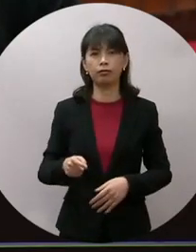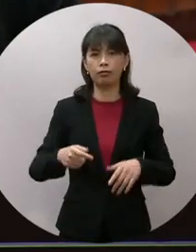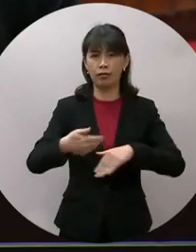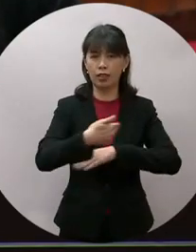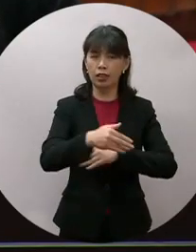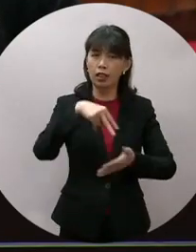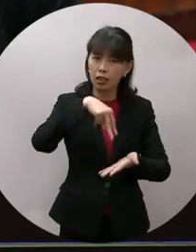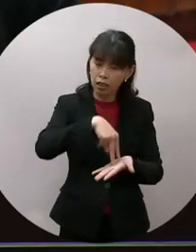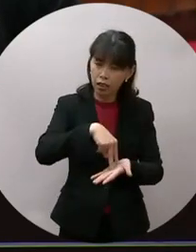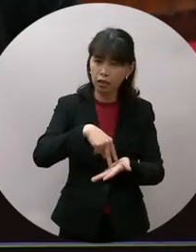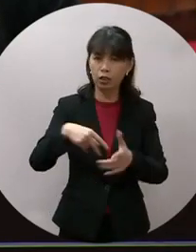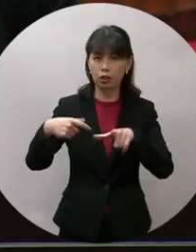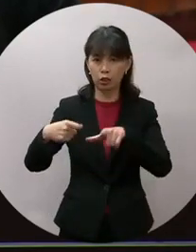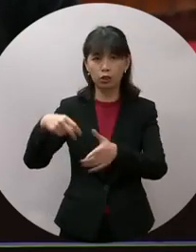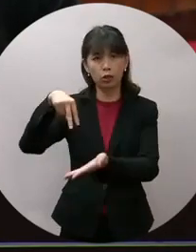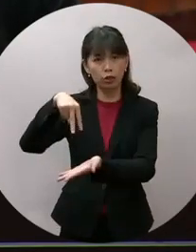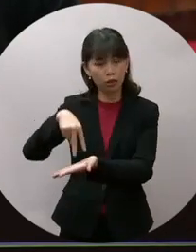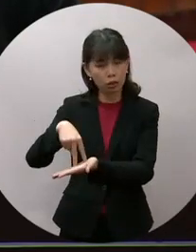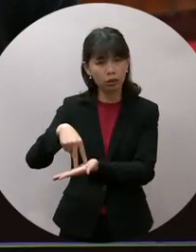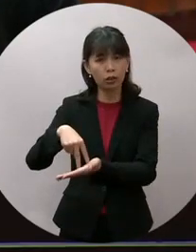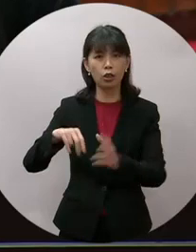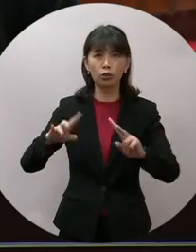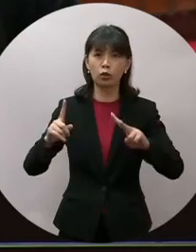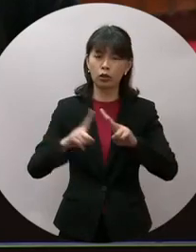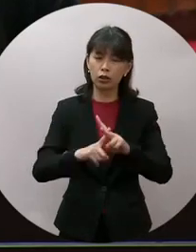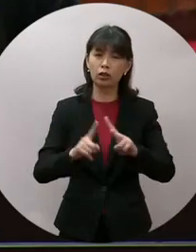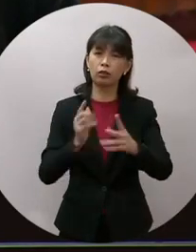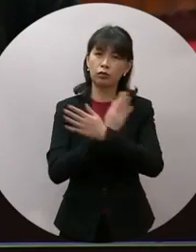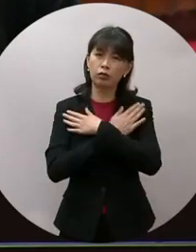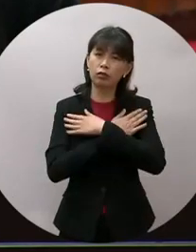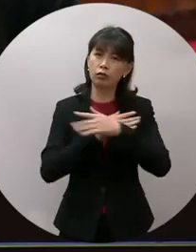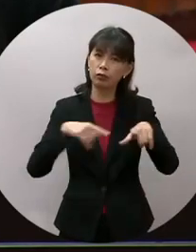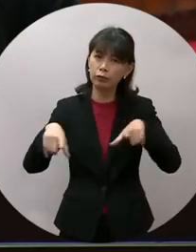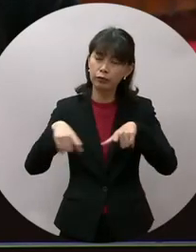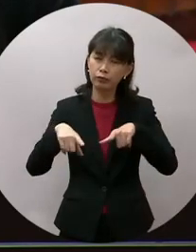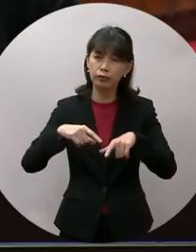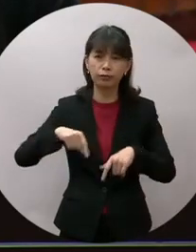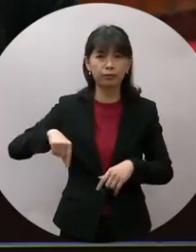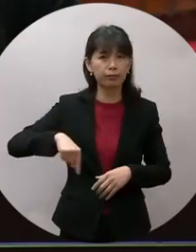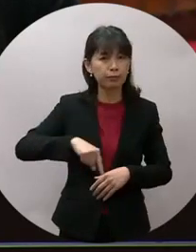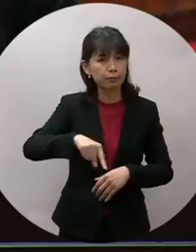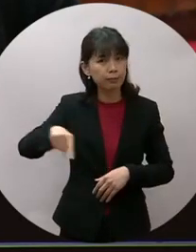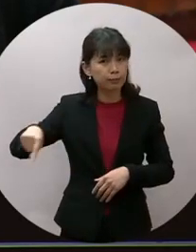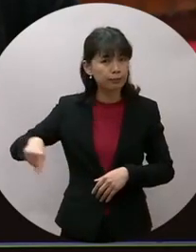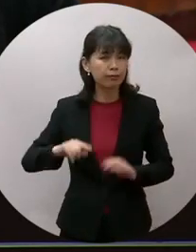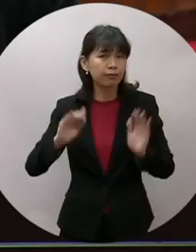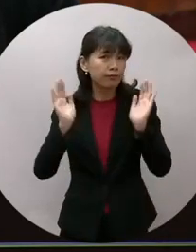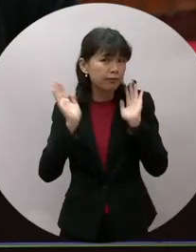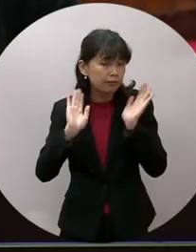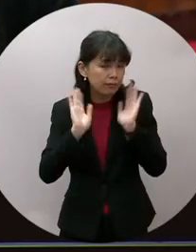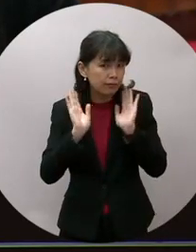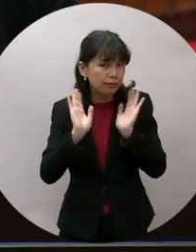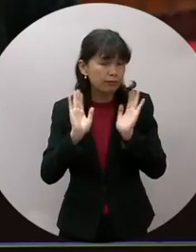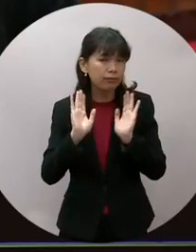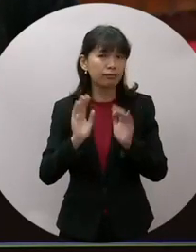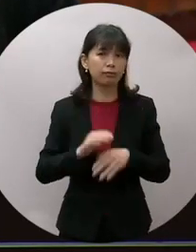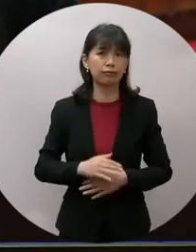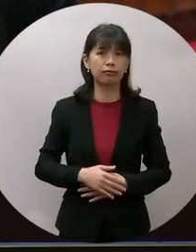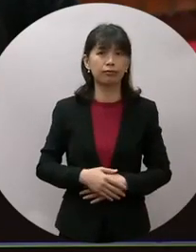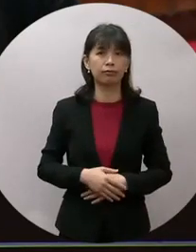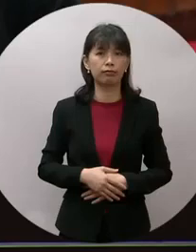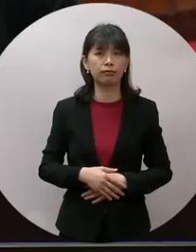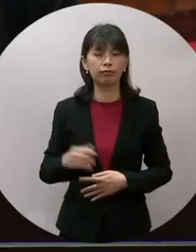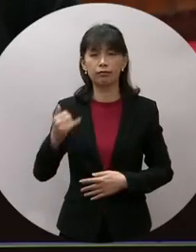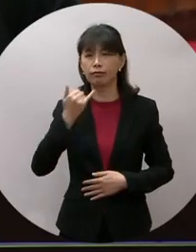公立的，我们国公立的国小幼儿园的这些所有的孩子，他们能够